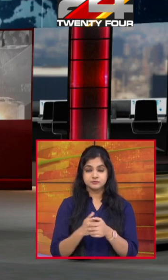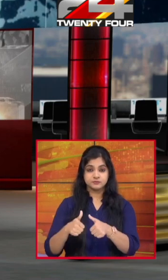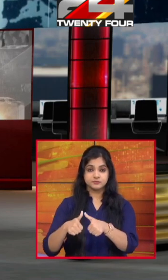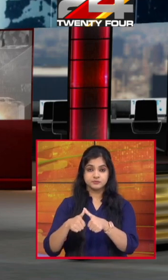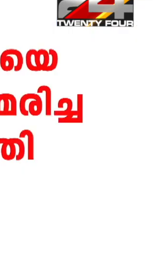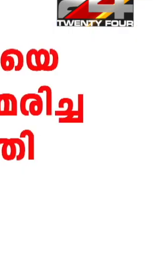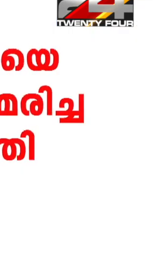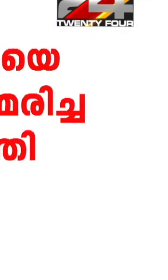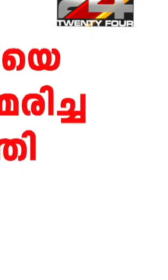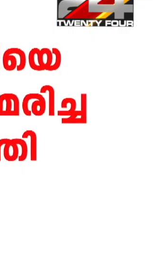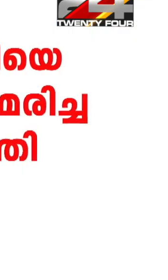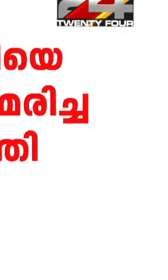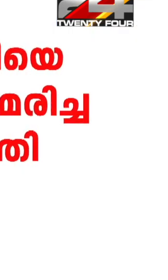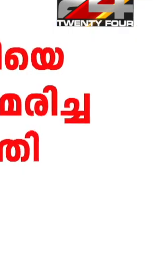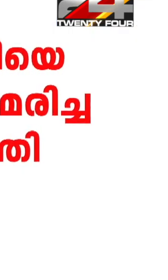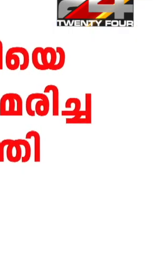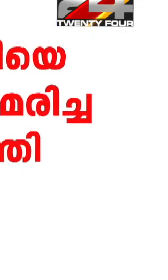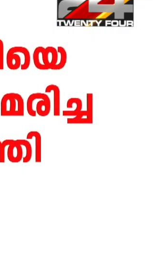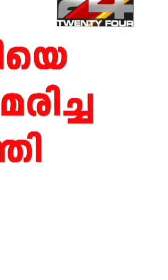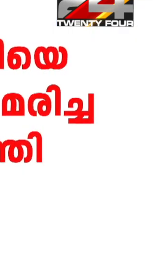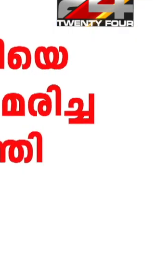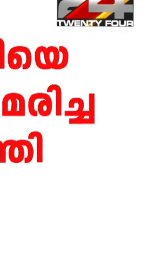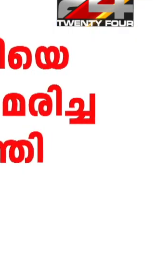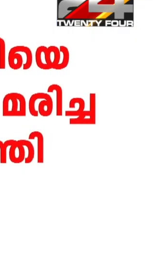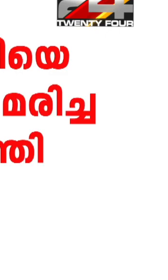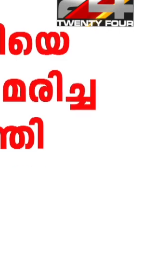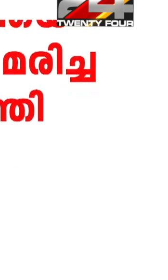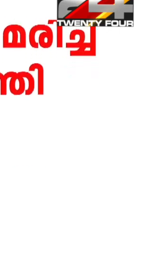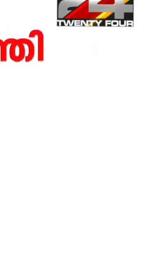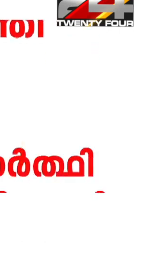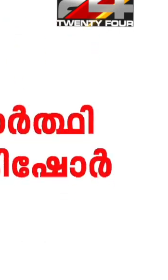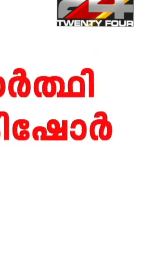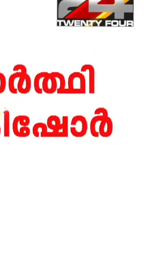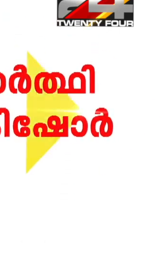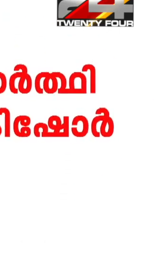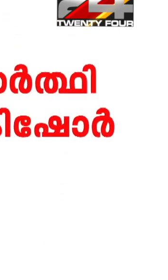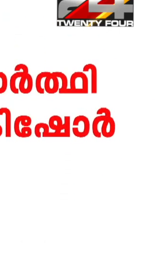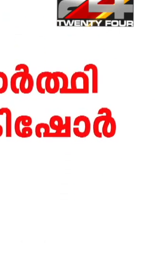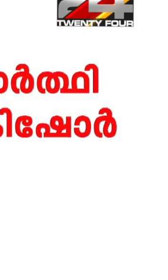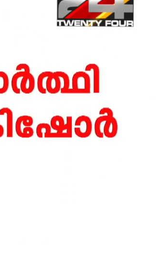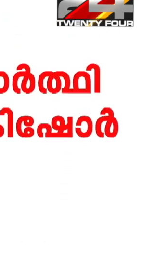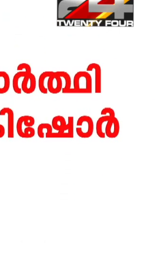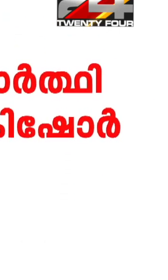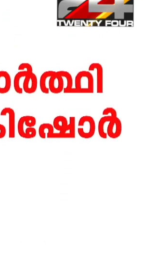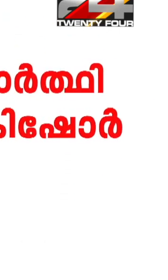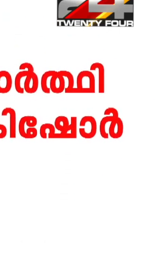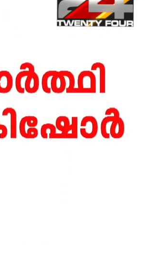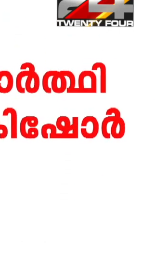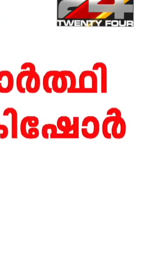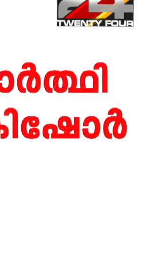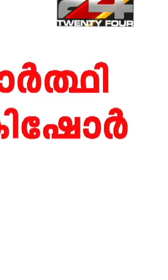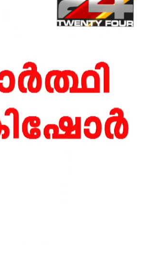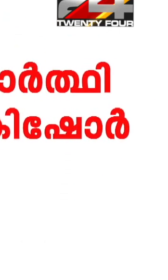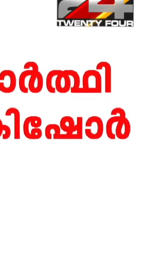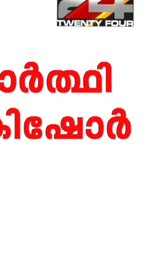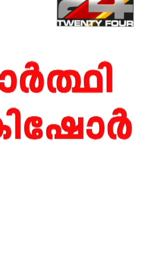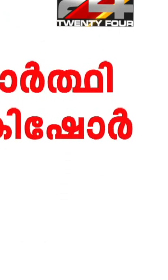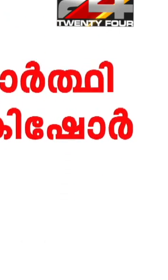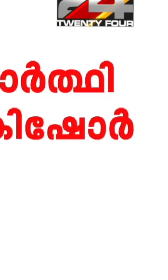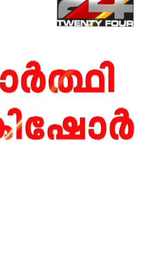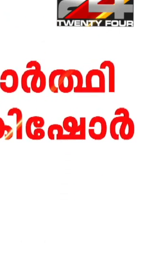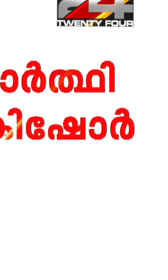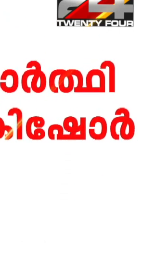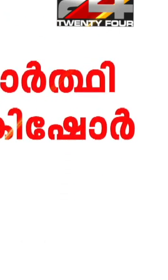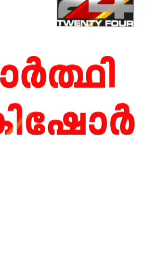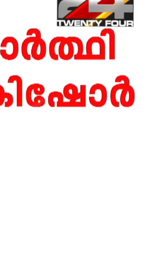വിനിത, ഇന്ന് രാവിലെയാണ് ഗുവാഹത്തി IIT മലയാളി വിദ്യാർത്ഥി സൂര്യ നാരായൺ പ്രേംകിഷോറിന്റെ മൃതദേഹം മരിച്ച